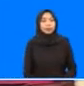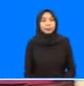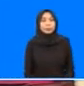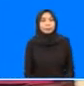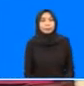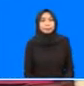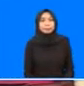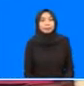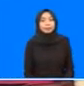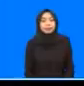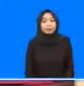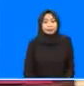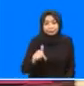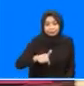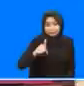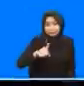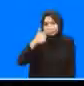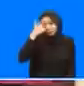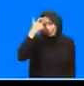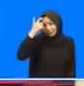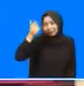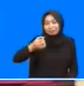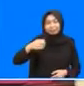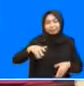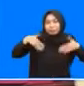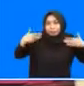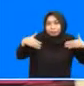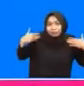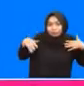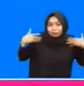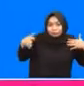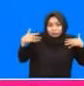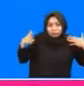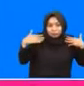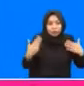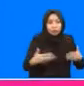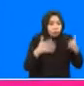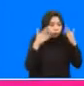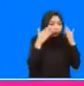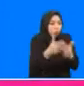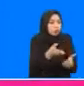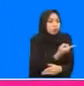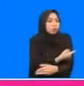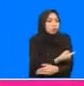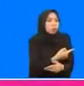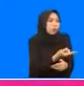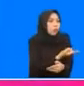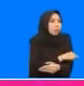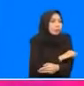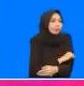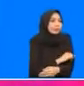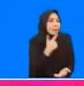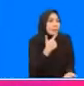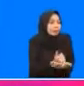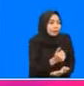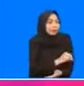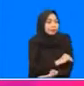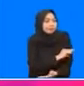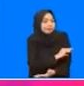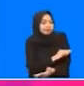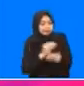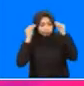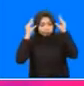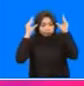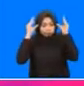prototipe, pembelajaran jadi lebih menyenangkan, berfokus kepada kompetensi yang esensial dan juga